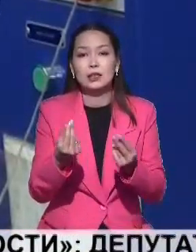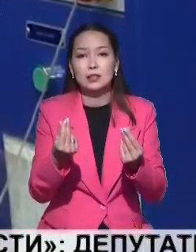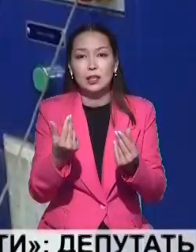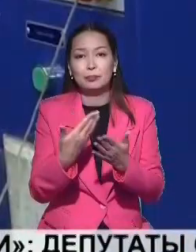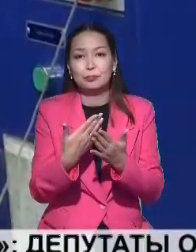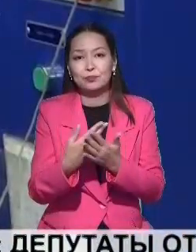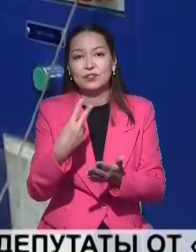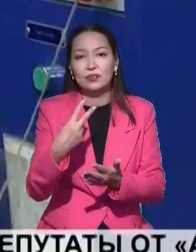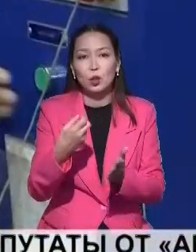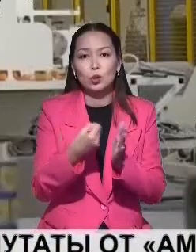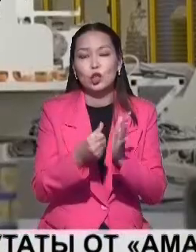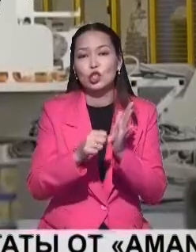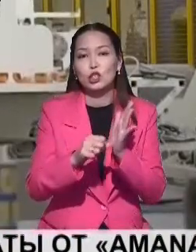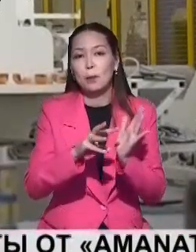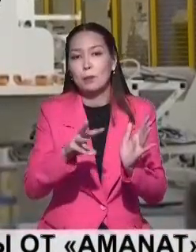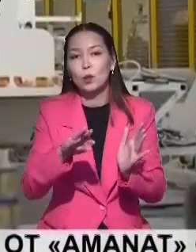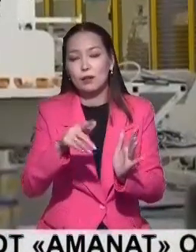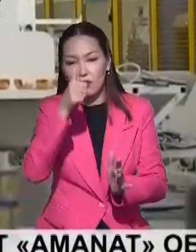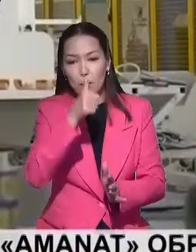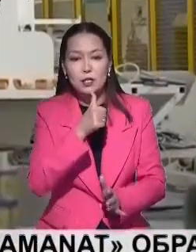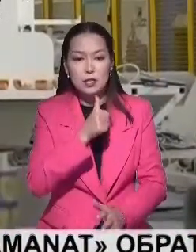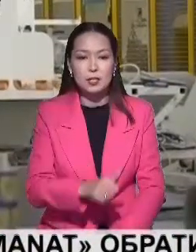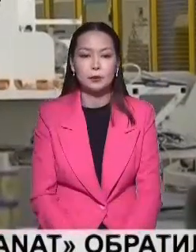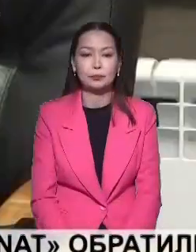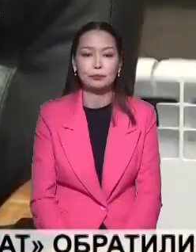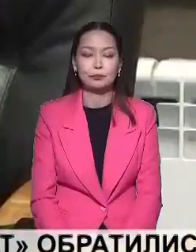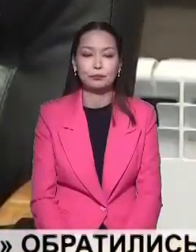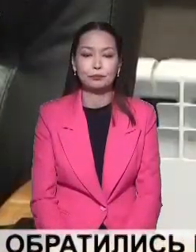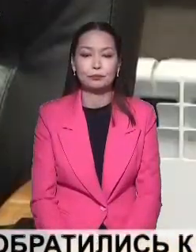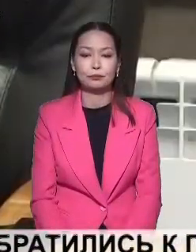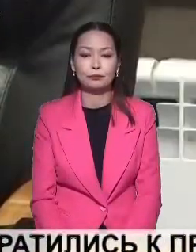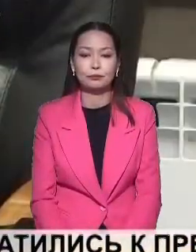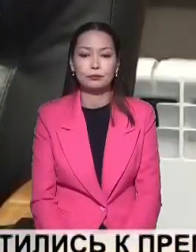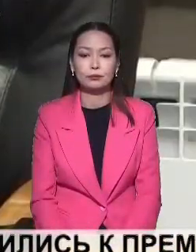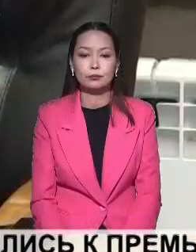от 20 до 60 миллионов тенге в месяц.